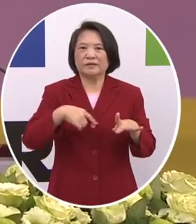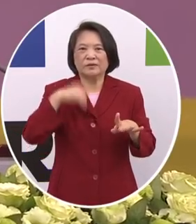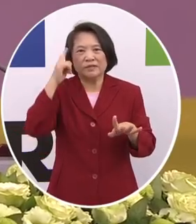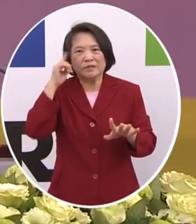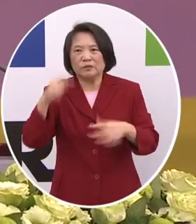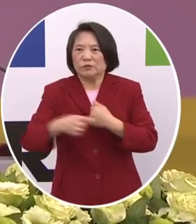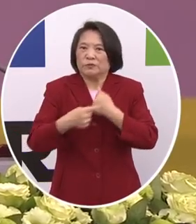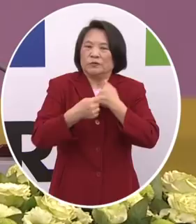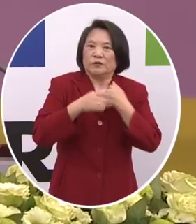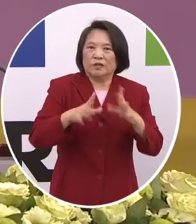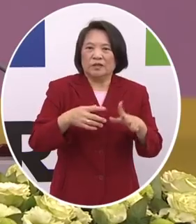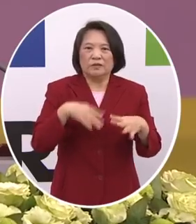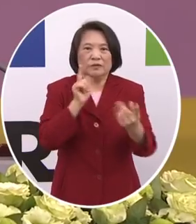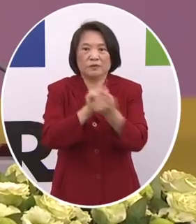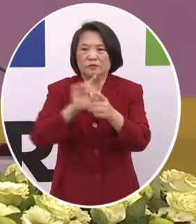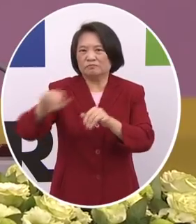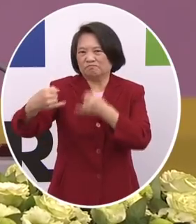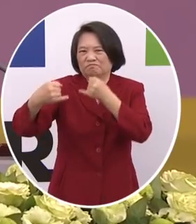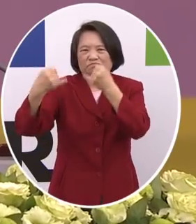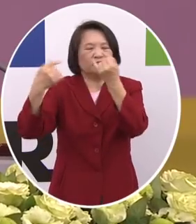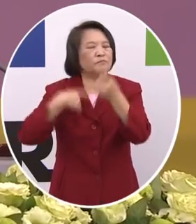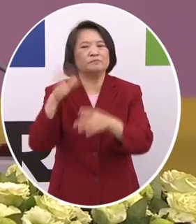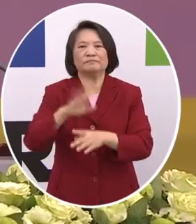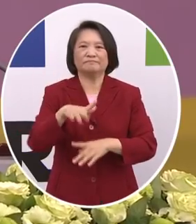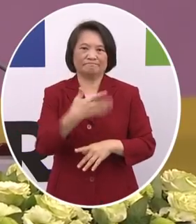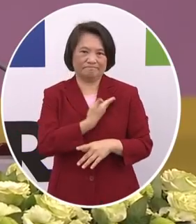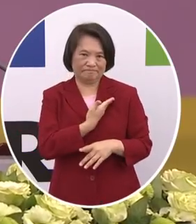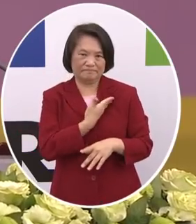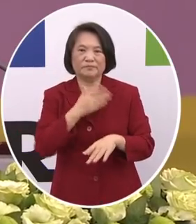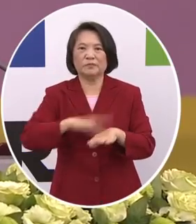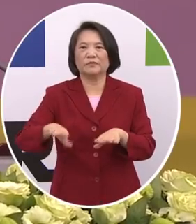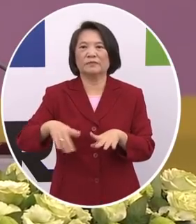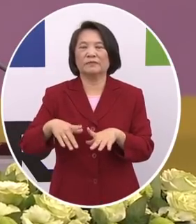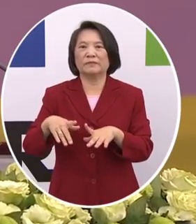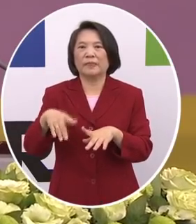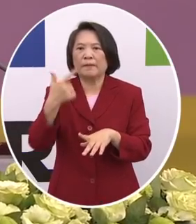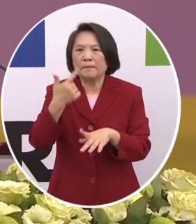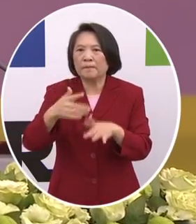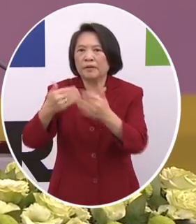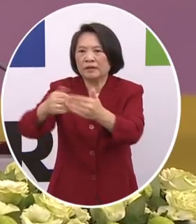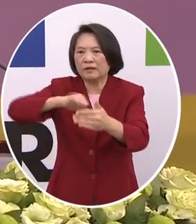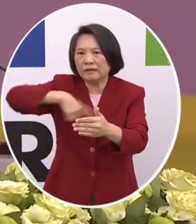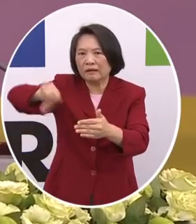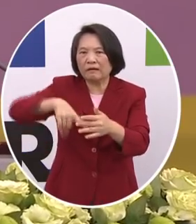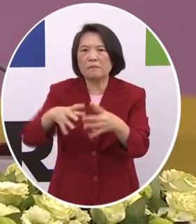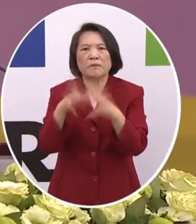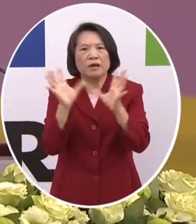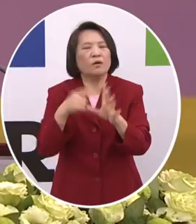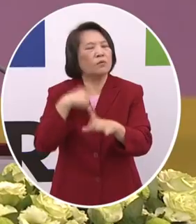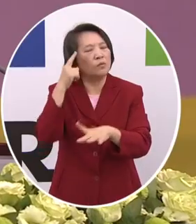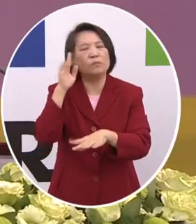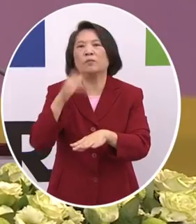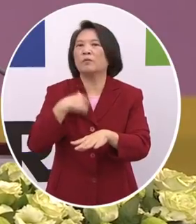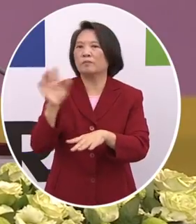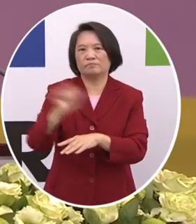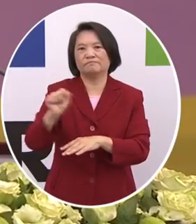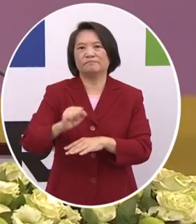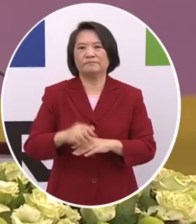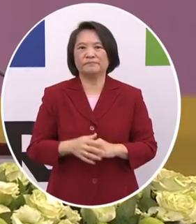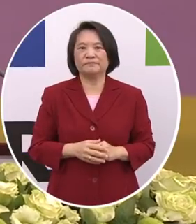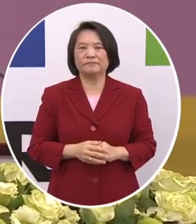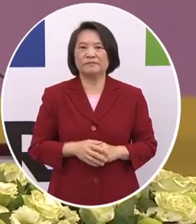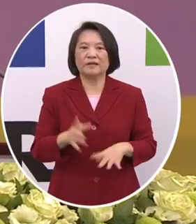愤走向冲突对抗，而让两岸关系陷入险境。我也不会背离